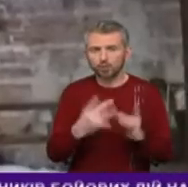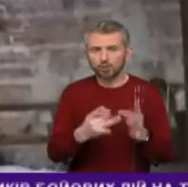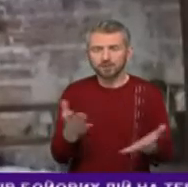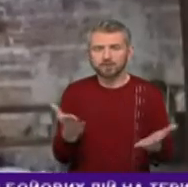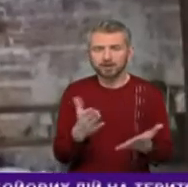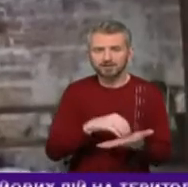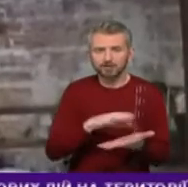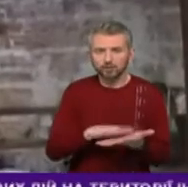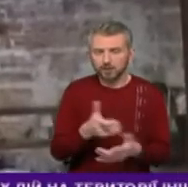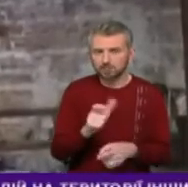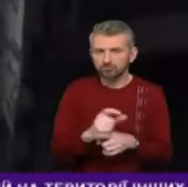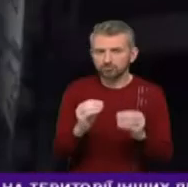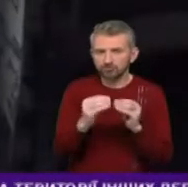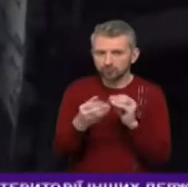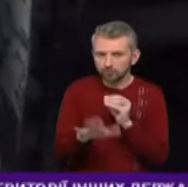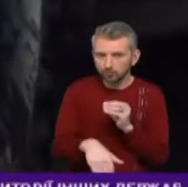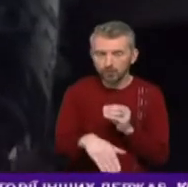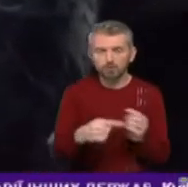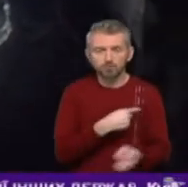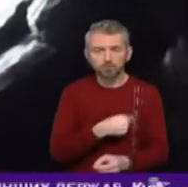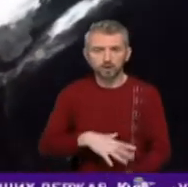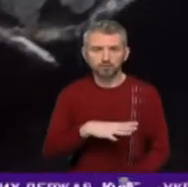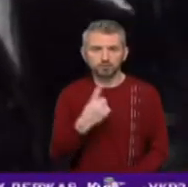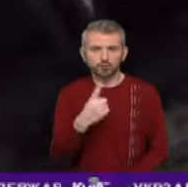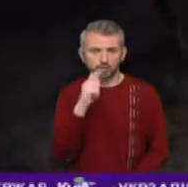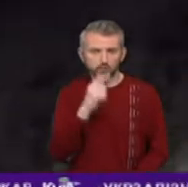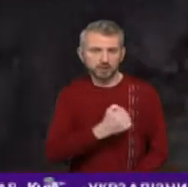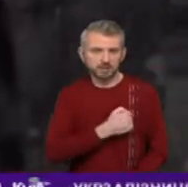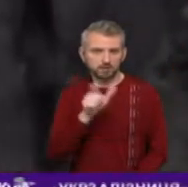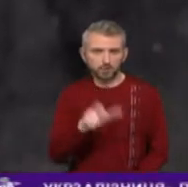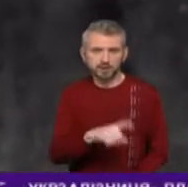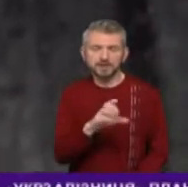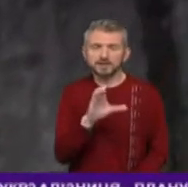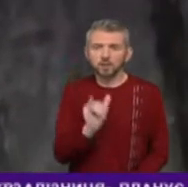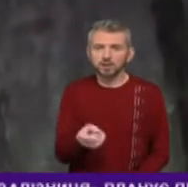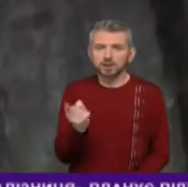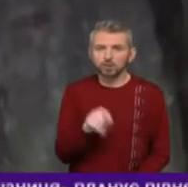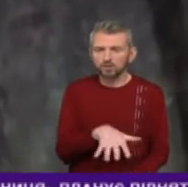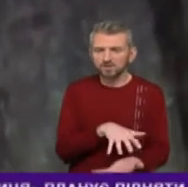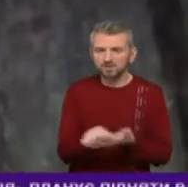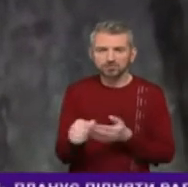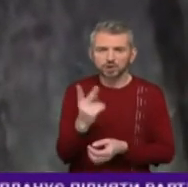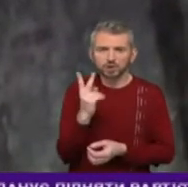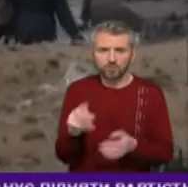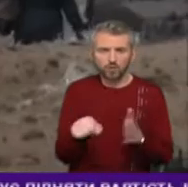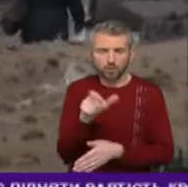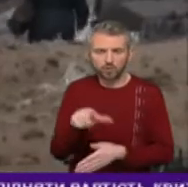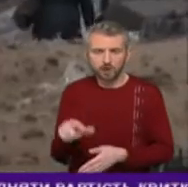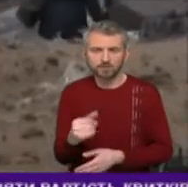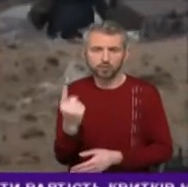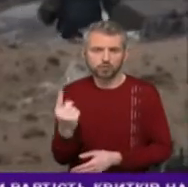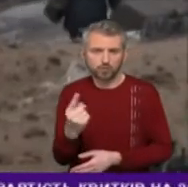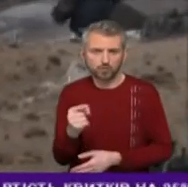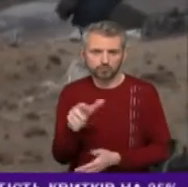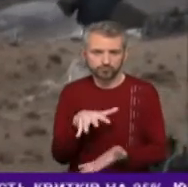яких зафіксували більше десятка, поранень зазнав один український воїн. ЗСУ натомість знищили двох окупантів і одного поранили,